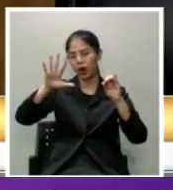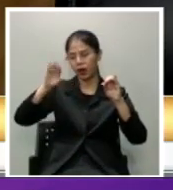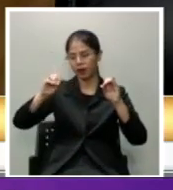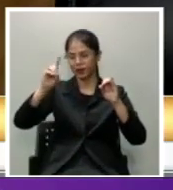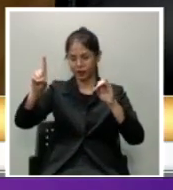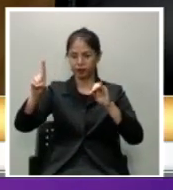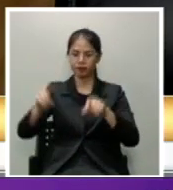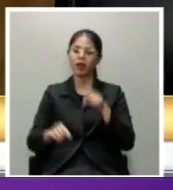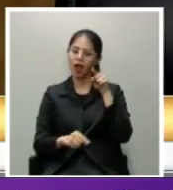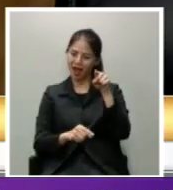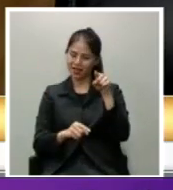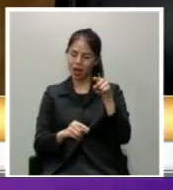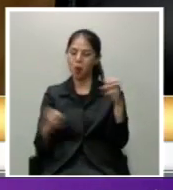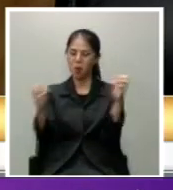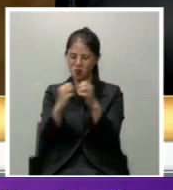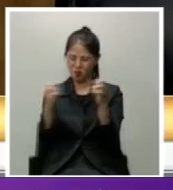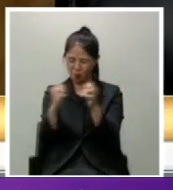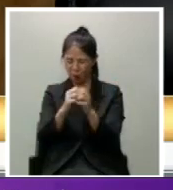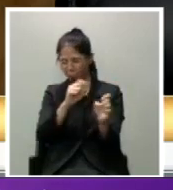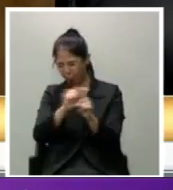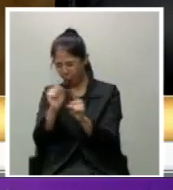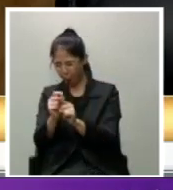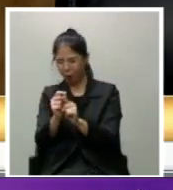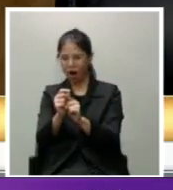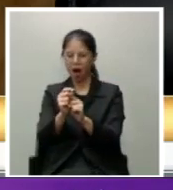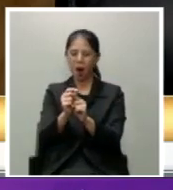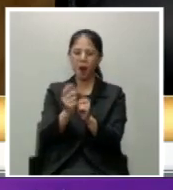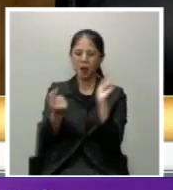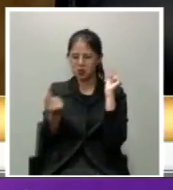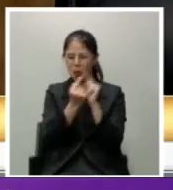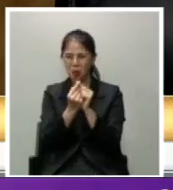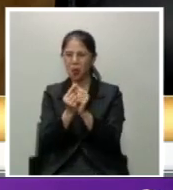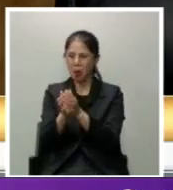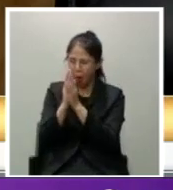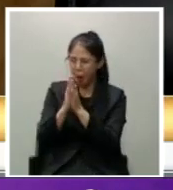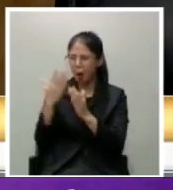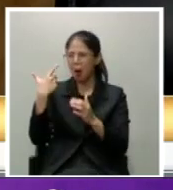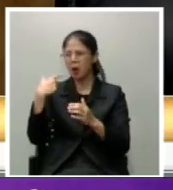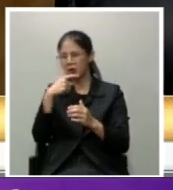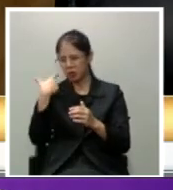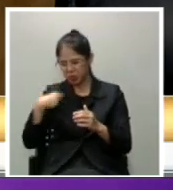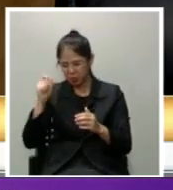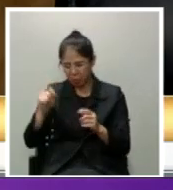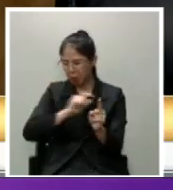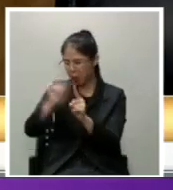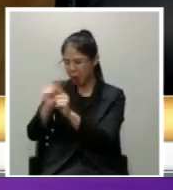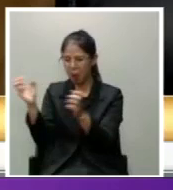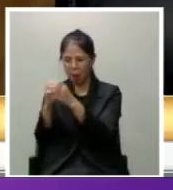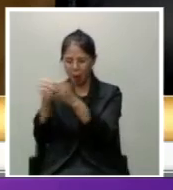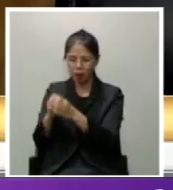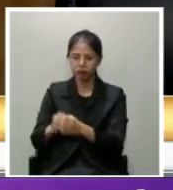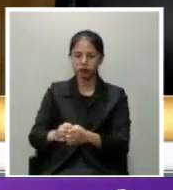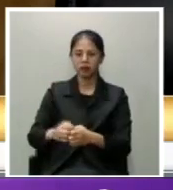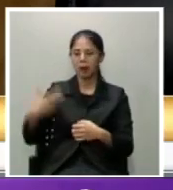อย่างนี้สิครับเรียกว่าก้าวก่ายวิ่งเต้นกับประธานศาลรัฐธรรมนูญในสมัยหนึ่งท่านประธานศาล